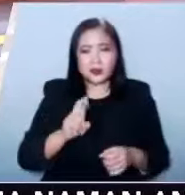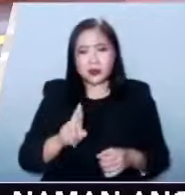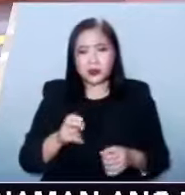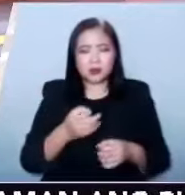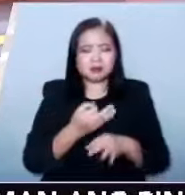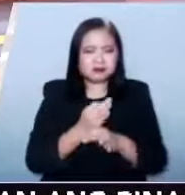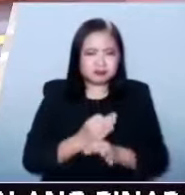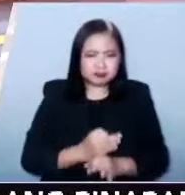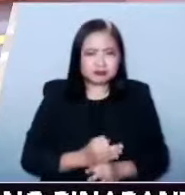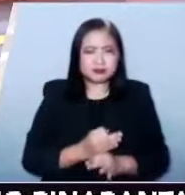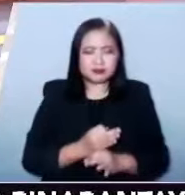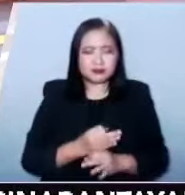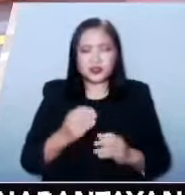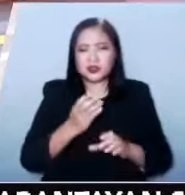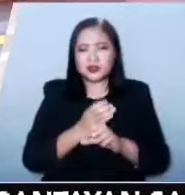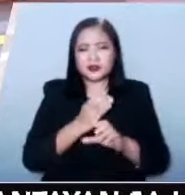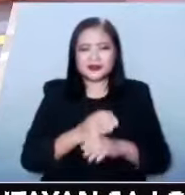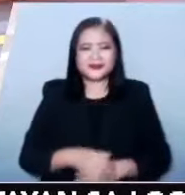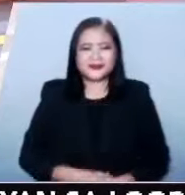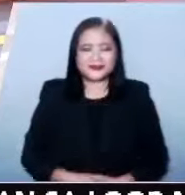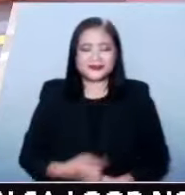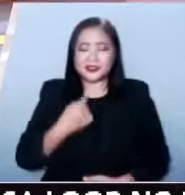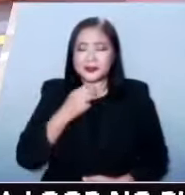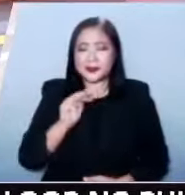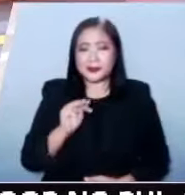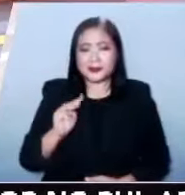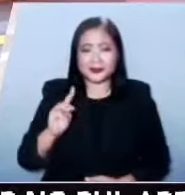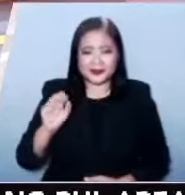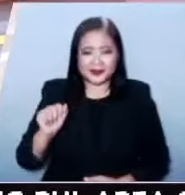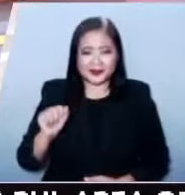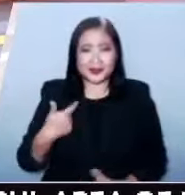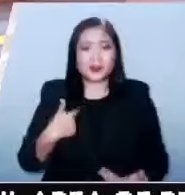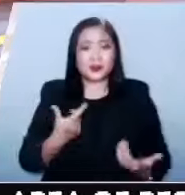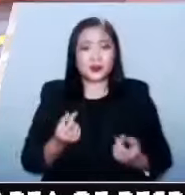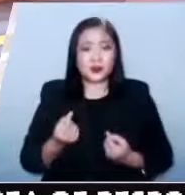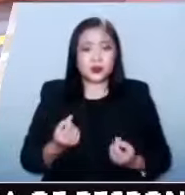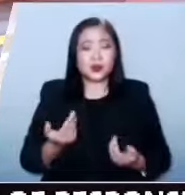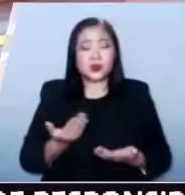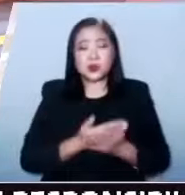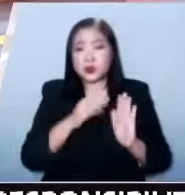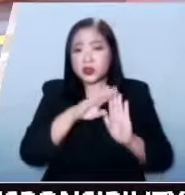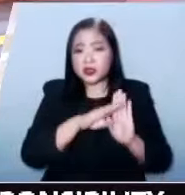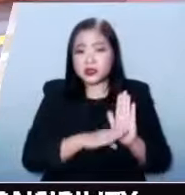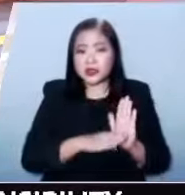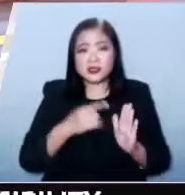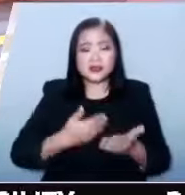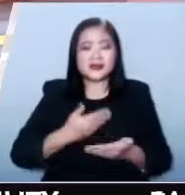IKMMDA Chairman Romando Artes ipatutupad ang bagong guidelines sa susunod na taon.